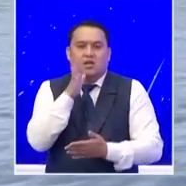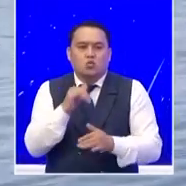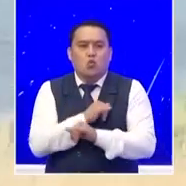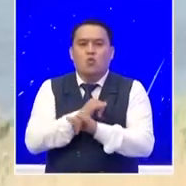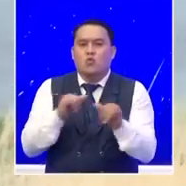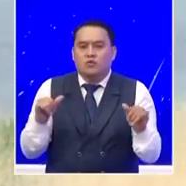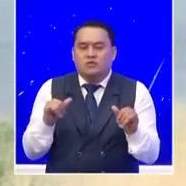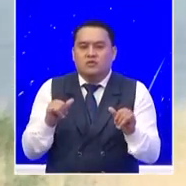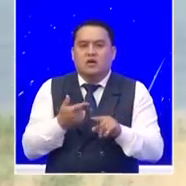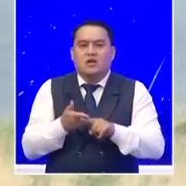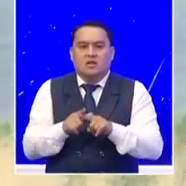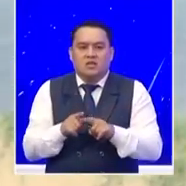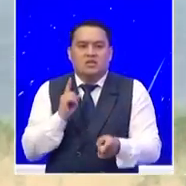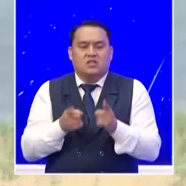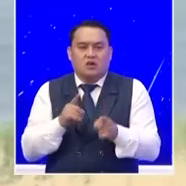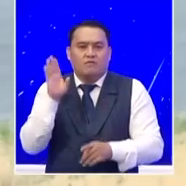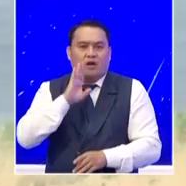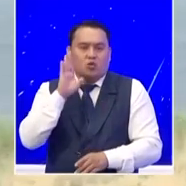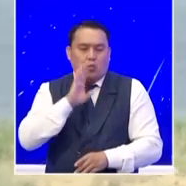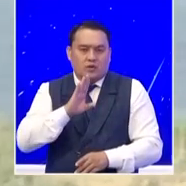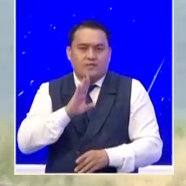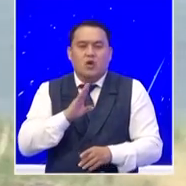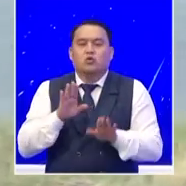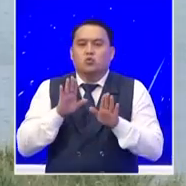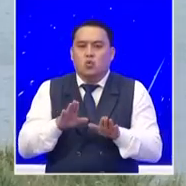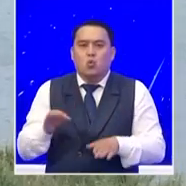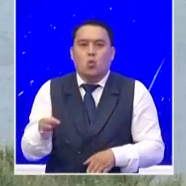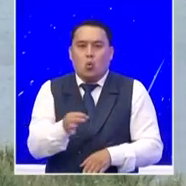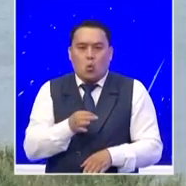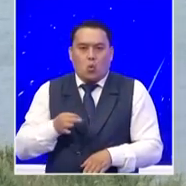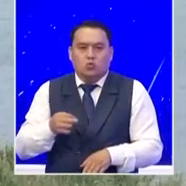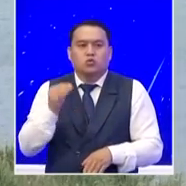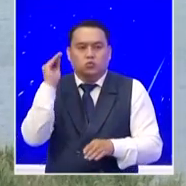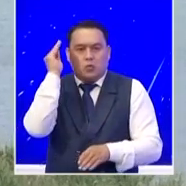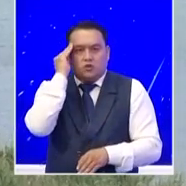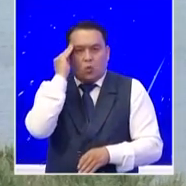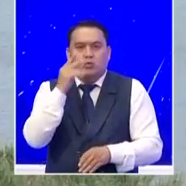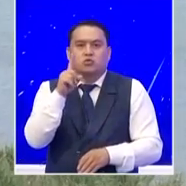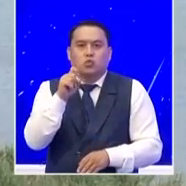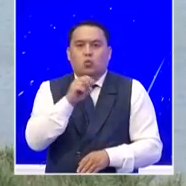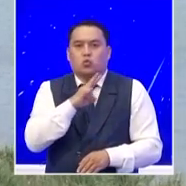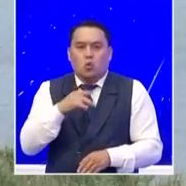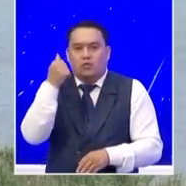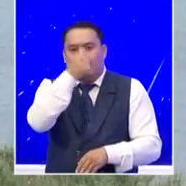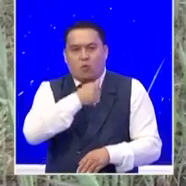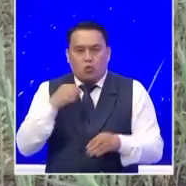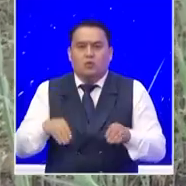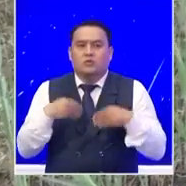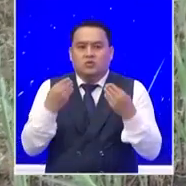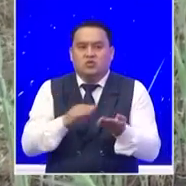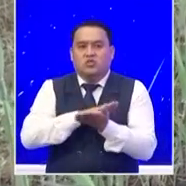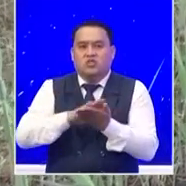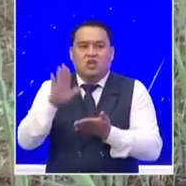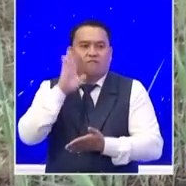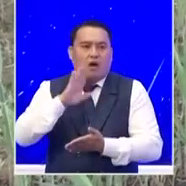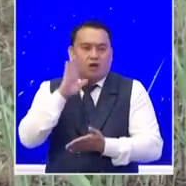выросла продуктивность таких естественных водоемов. К примеру, только озеро Канбахта способно дать более 100 тонн рыбы в год. В период акции «Чистые